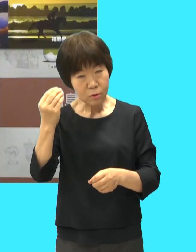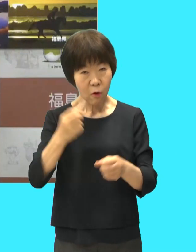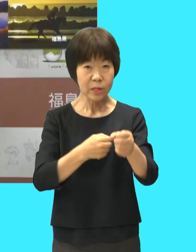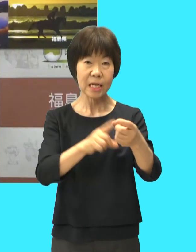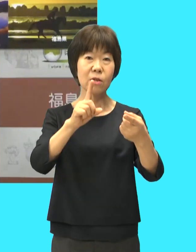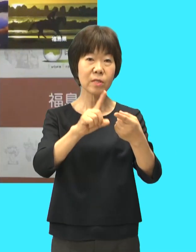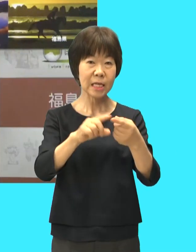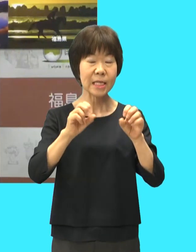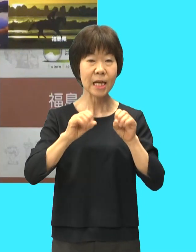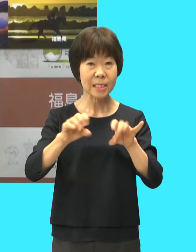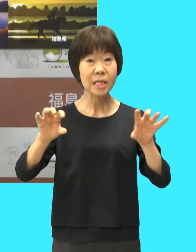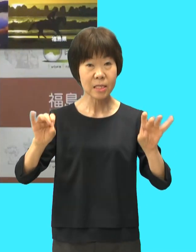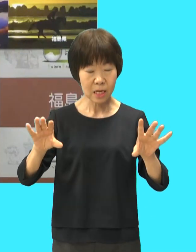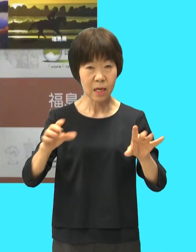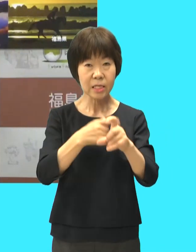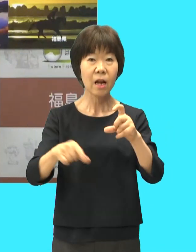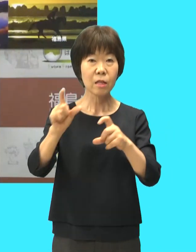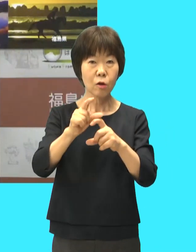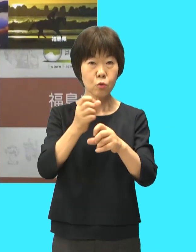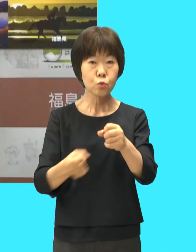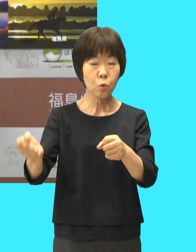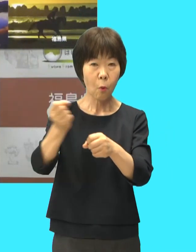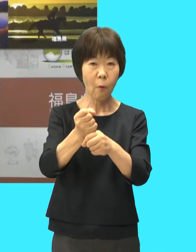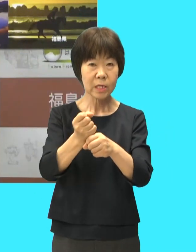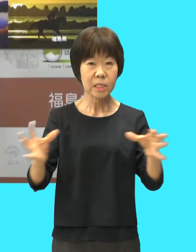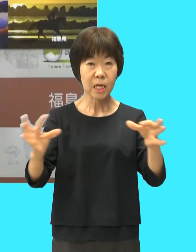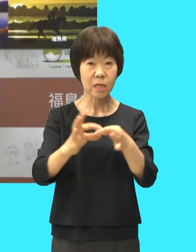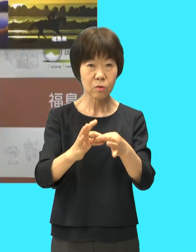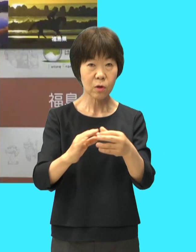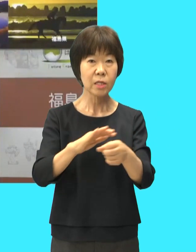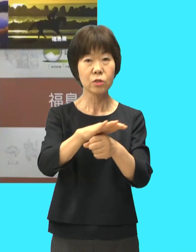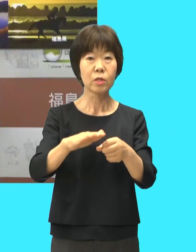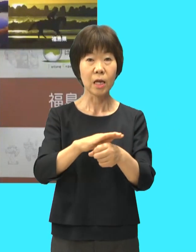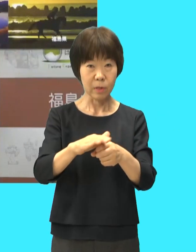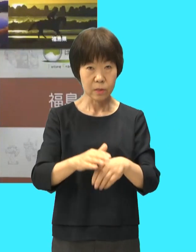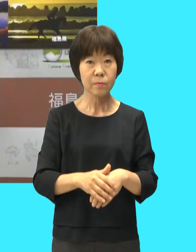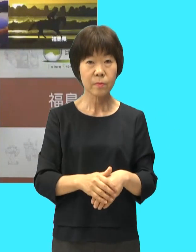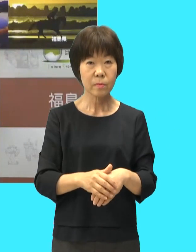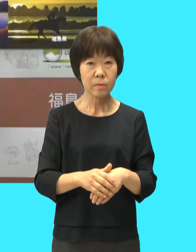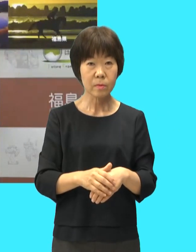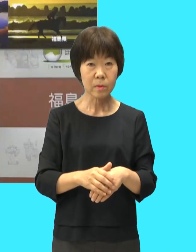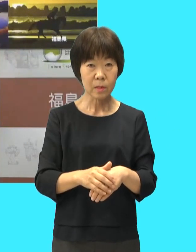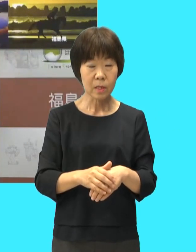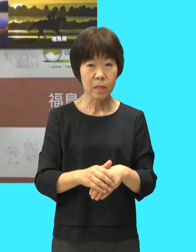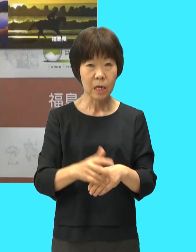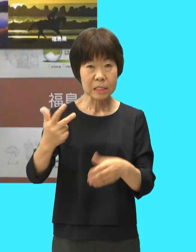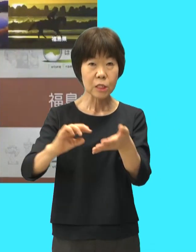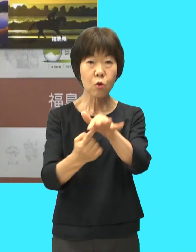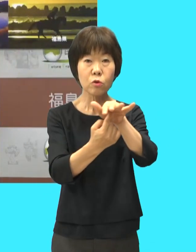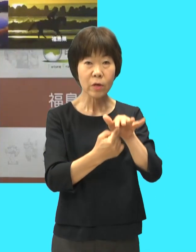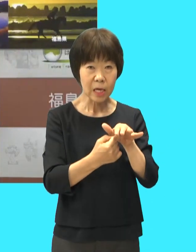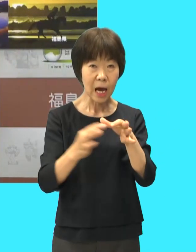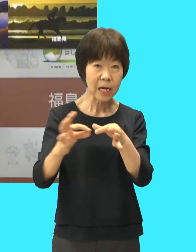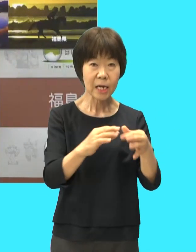的に発信しさらなる復興につなげていくことが重要であります引き続き市町村や